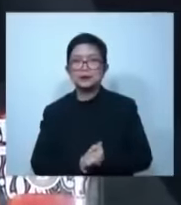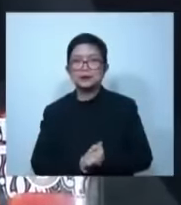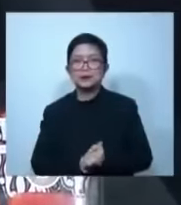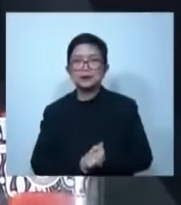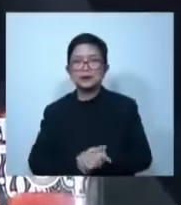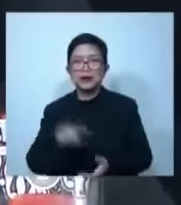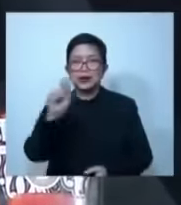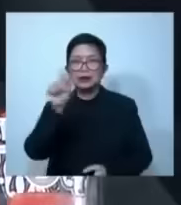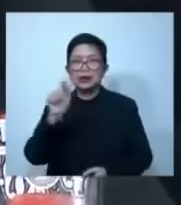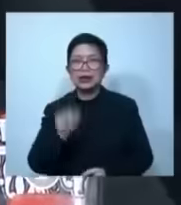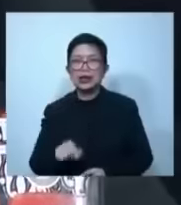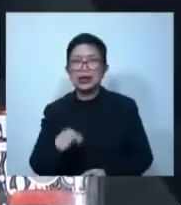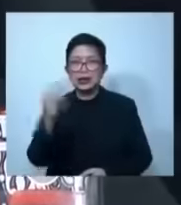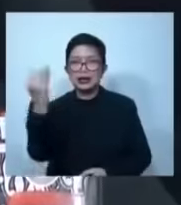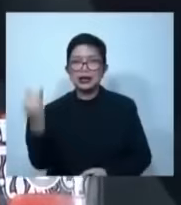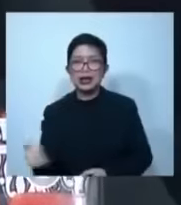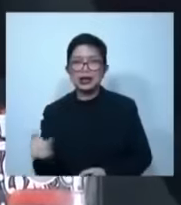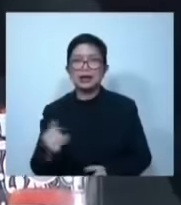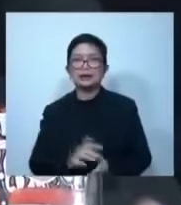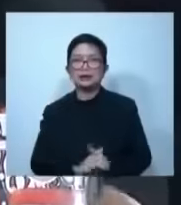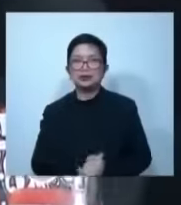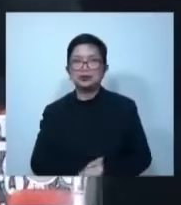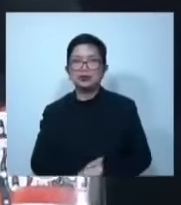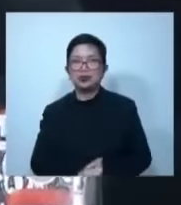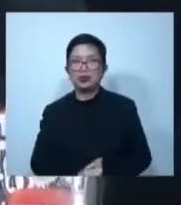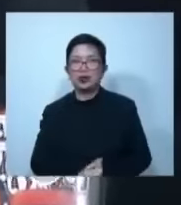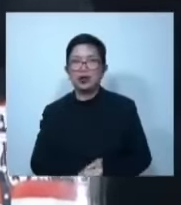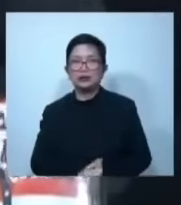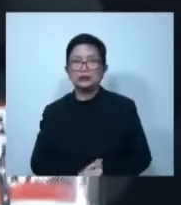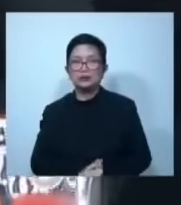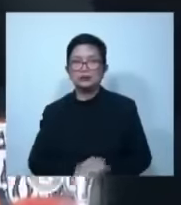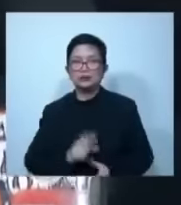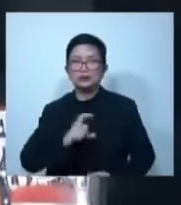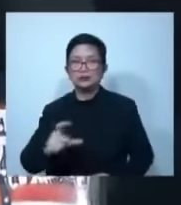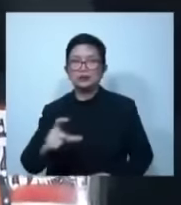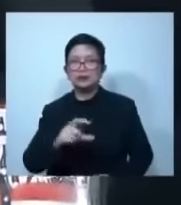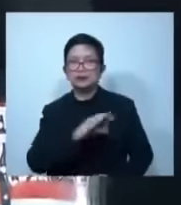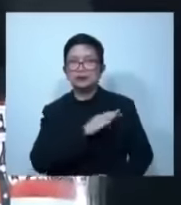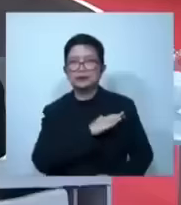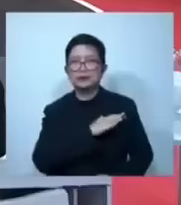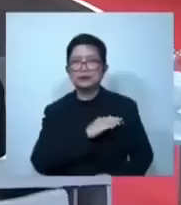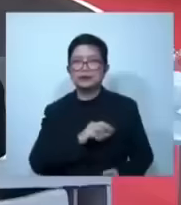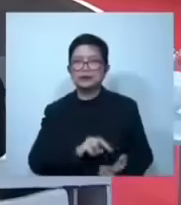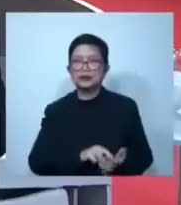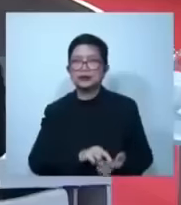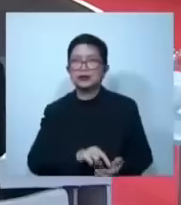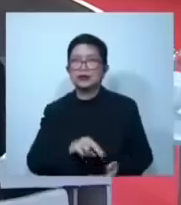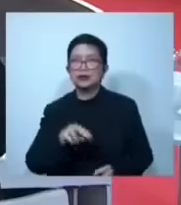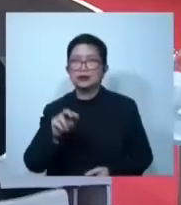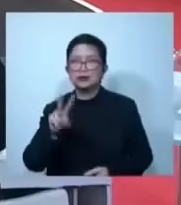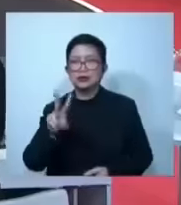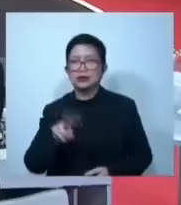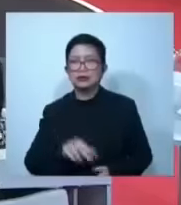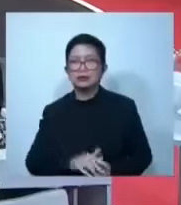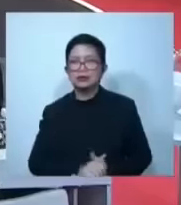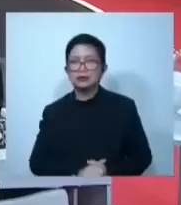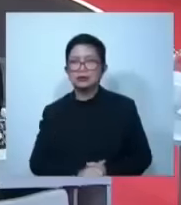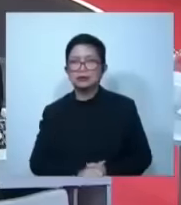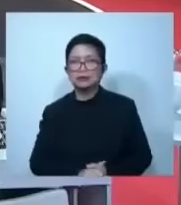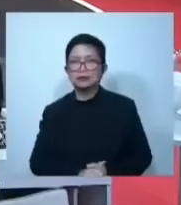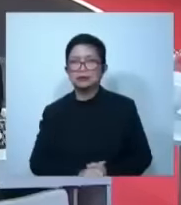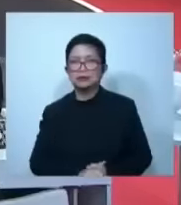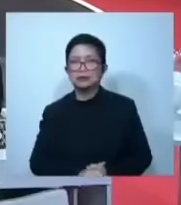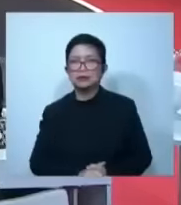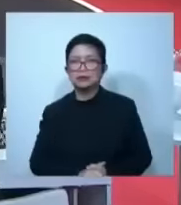pertanyaan terakhir untuk segmen ini dan untuk calon presiden nomor urut 2. Baik,